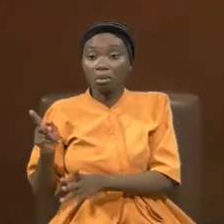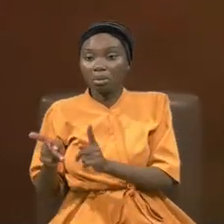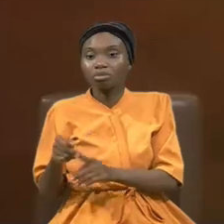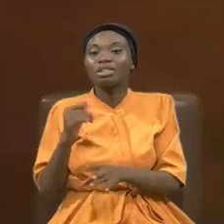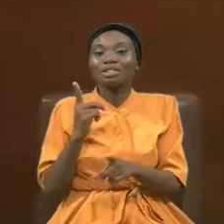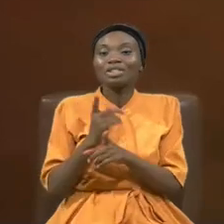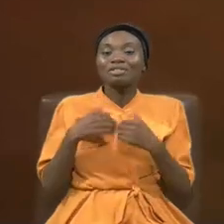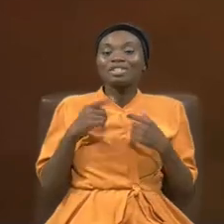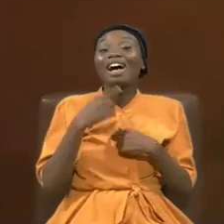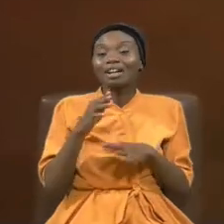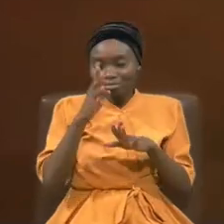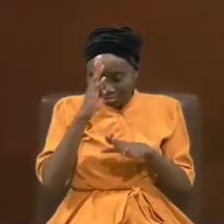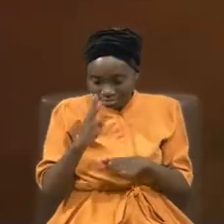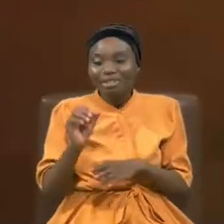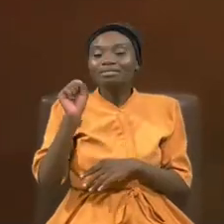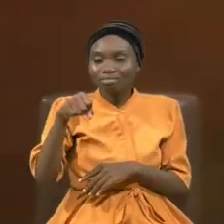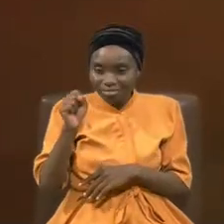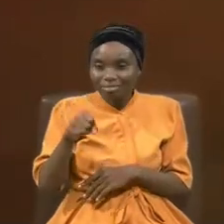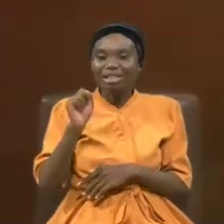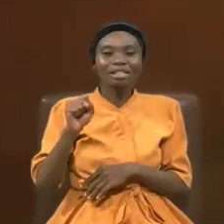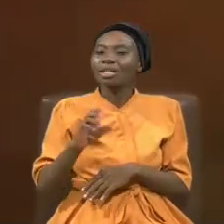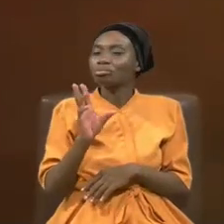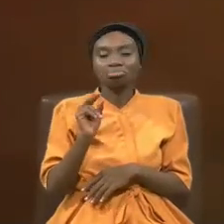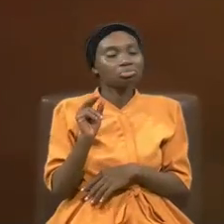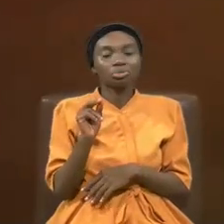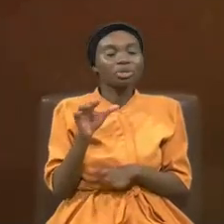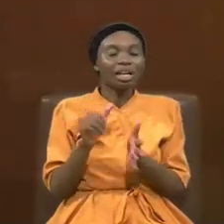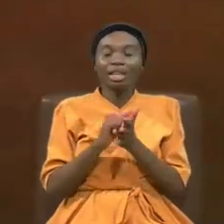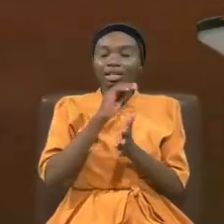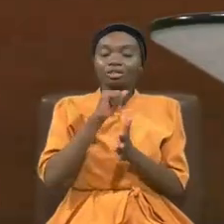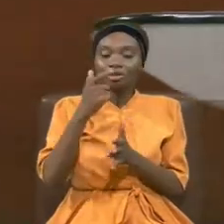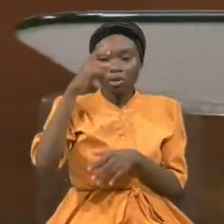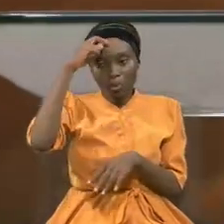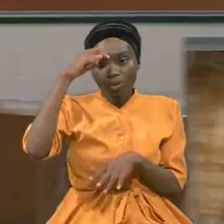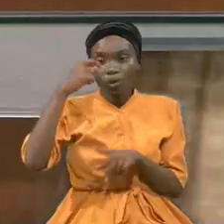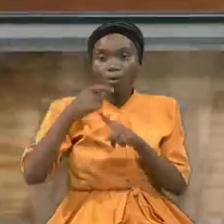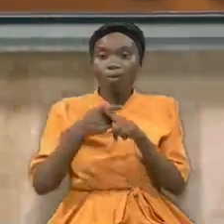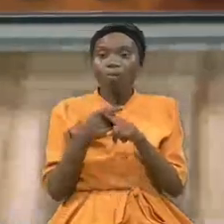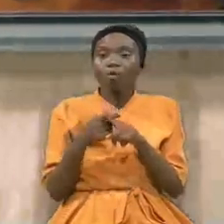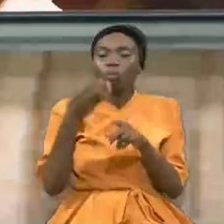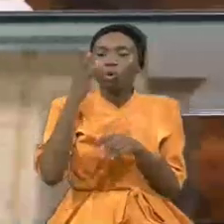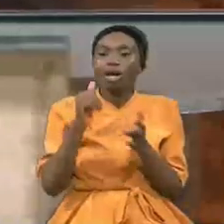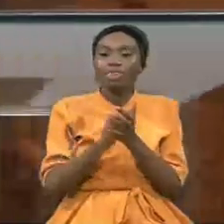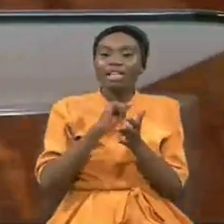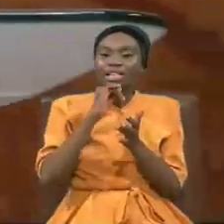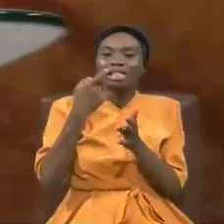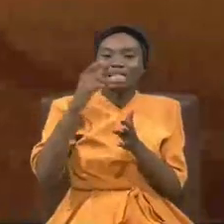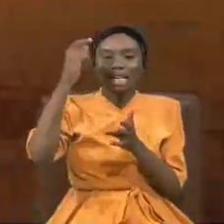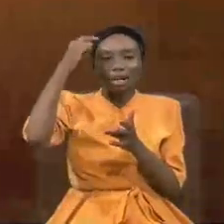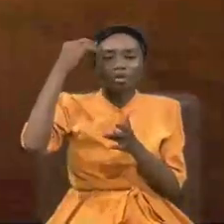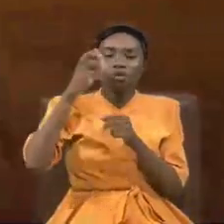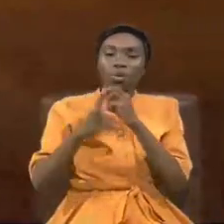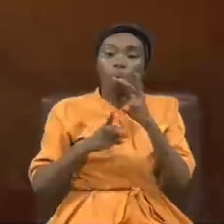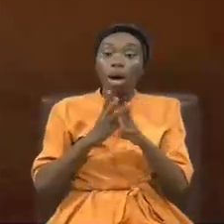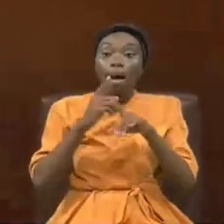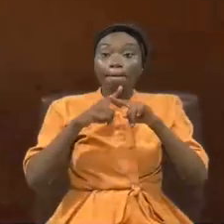Parfois, il faut dire, oui monsieur, que non, ce n'est pas la sagesse d'en Rome. Ouais, ça, c'est la psychologie du monde.